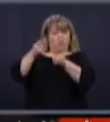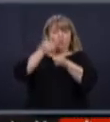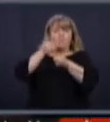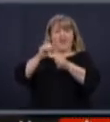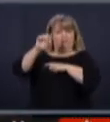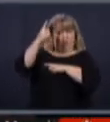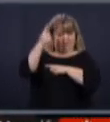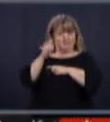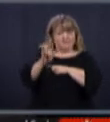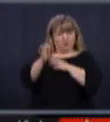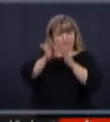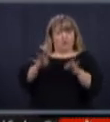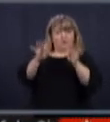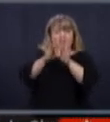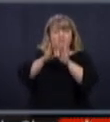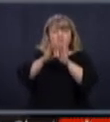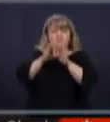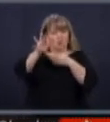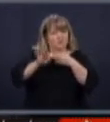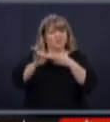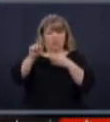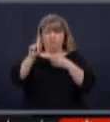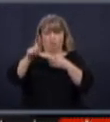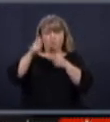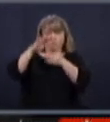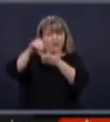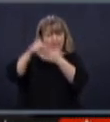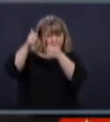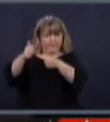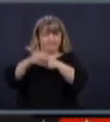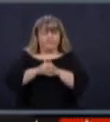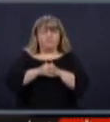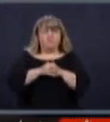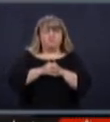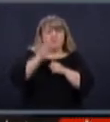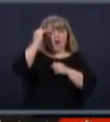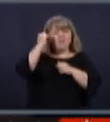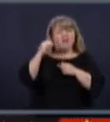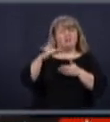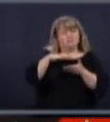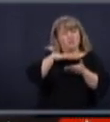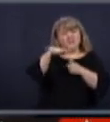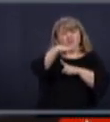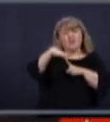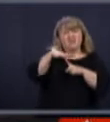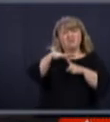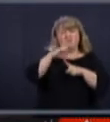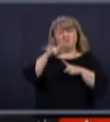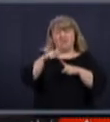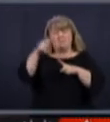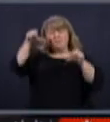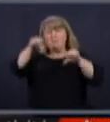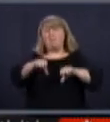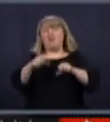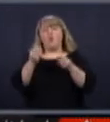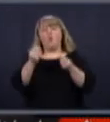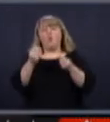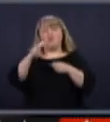Je rappelle aussi que la situation, le problème est très concentré dans les CHSLD, dans